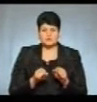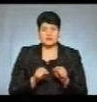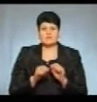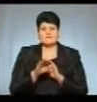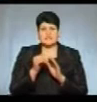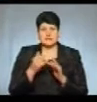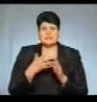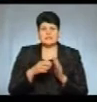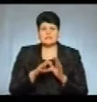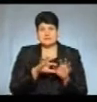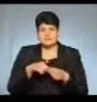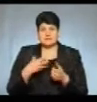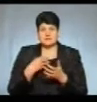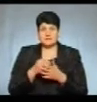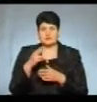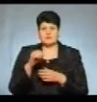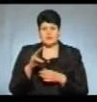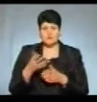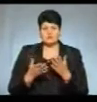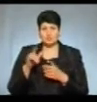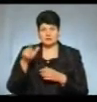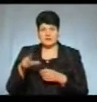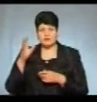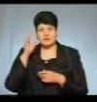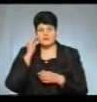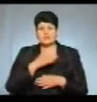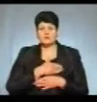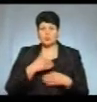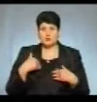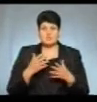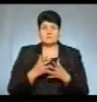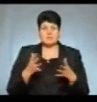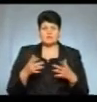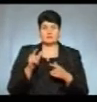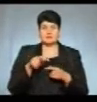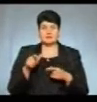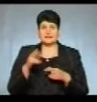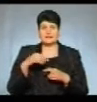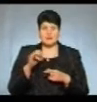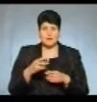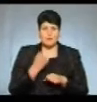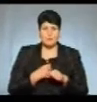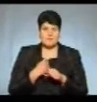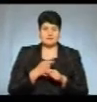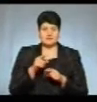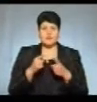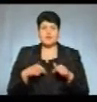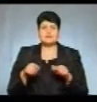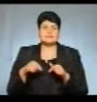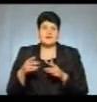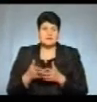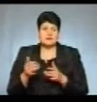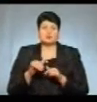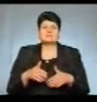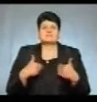персональні дані. Наприклад, якщо людина вважає, що вона не хоче більше, щоб її дані оброблялися вже в тій організації, ну, куди